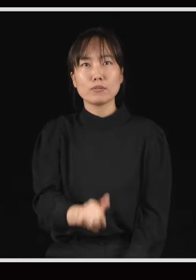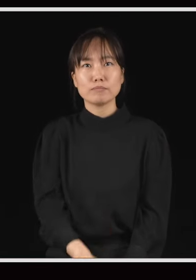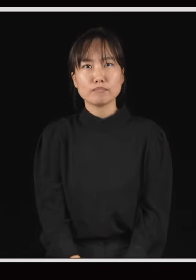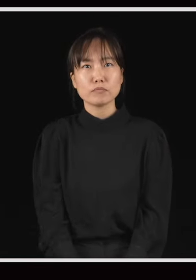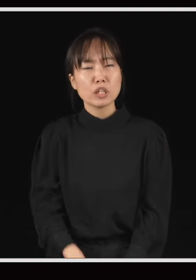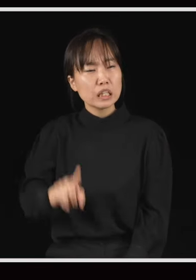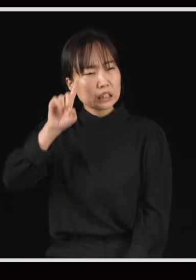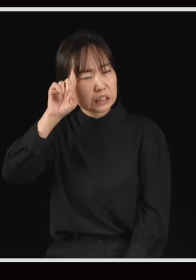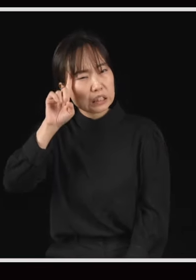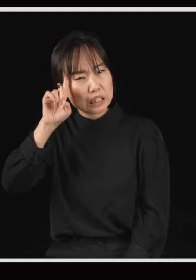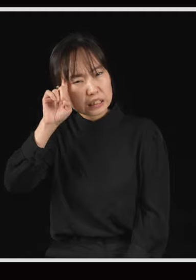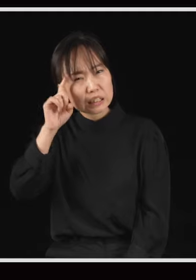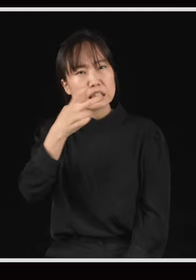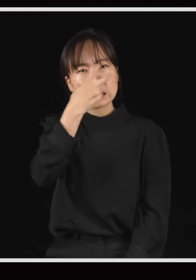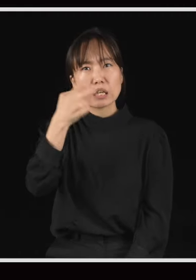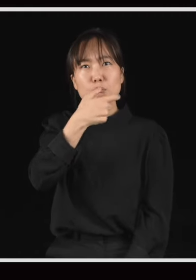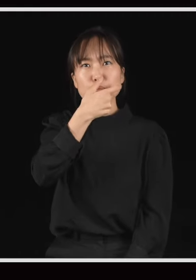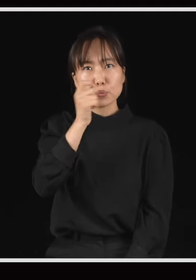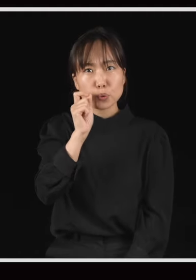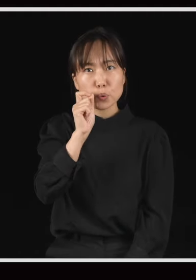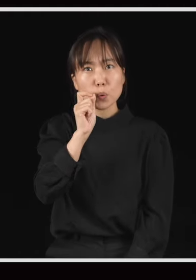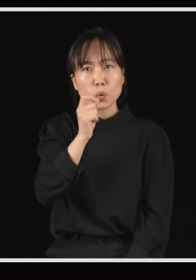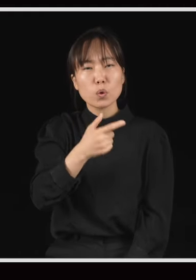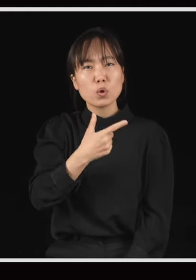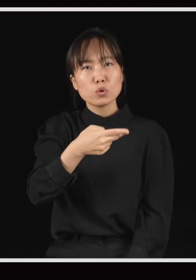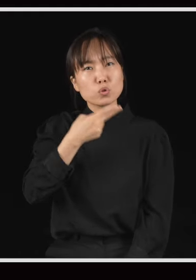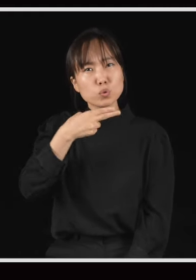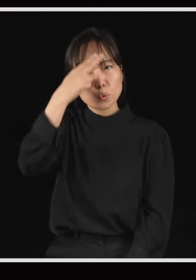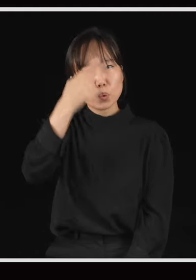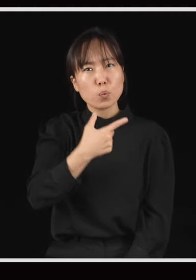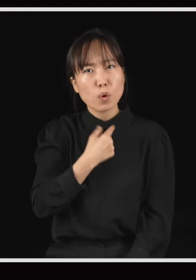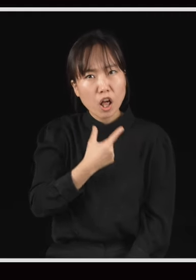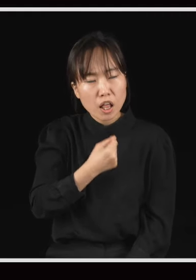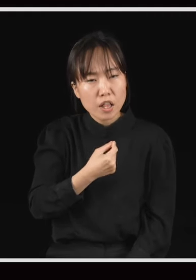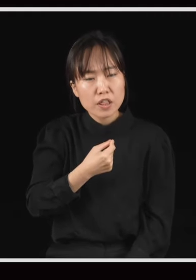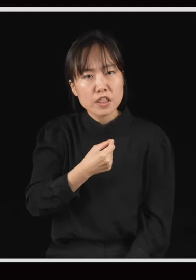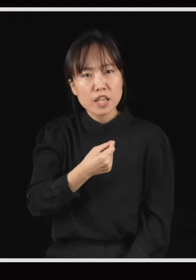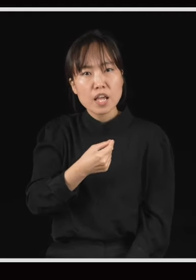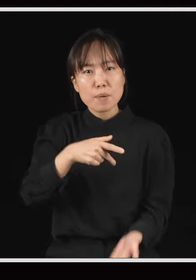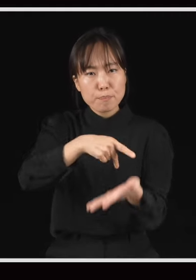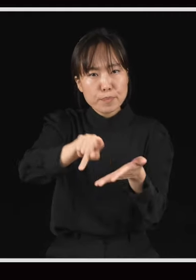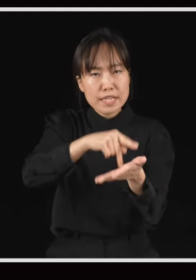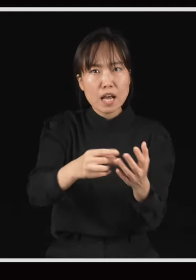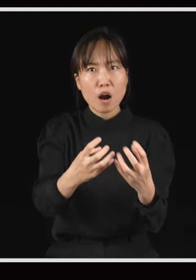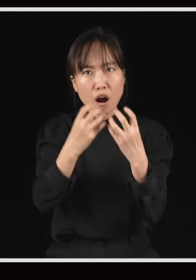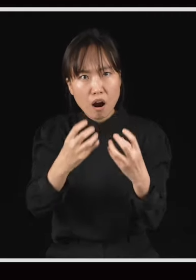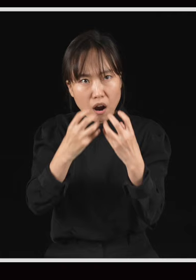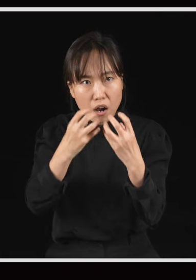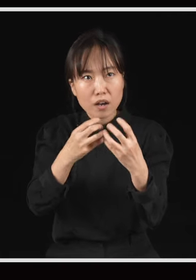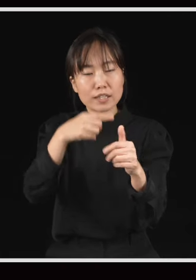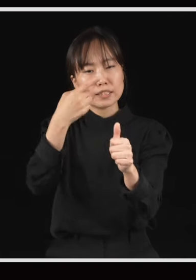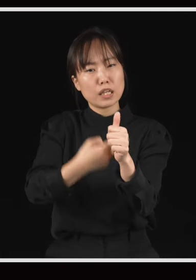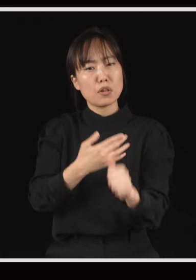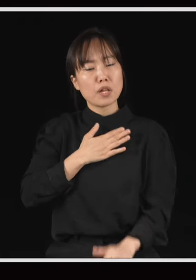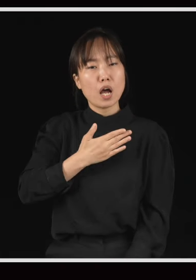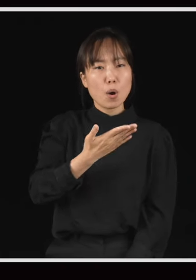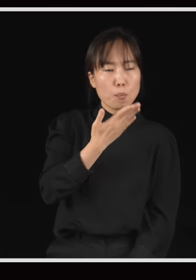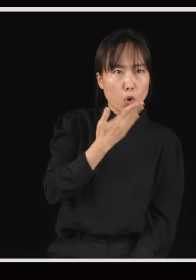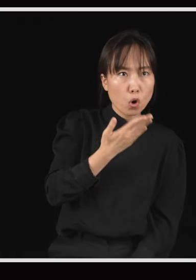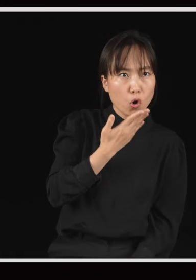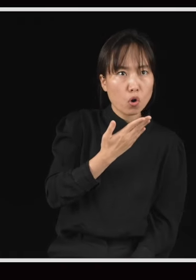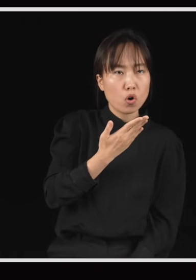있습니다. 굉장히 막 스트레스를 받고 잠을 자지 못하고 술이 땡기고 또 정크푸드를 먹다 보면